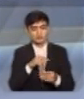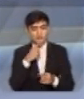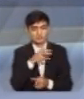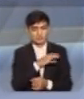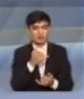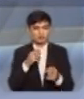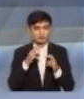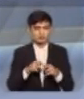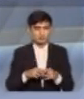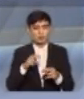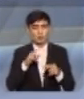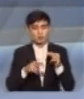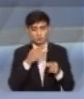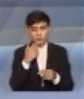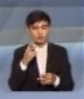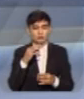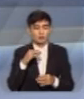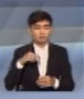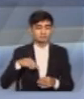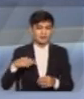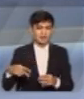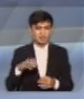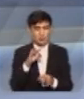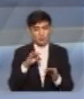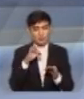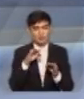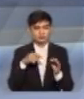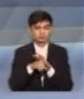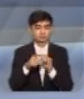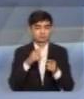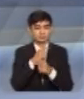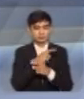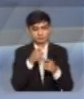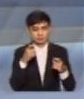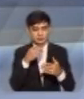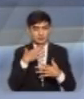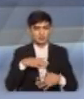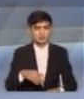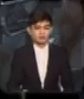Тергеу әлі аяқталмағандықтан өңір басшысы қылмыстық істің мән-жайын ашып айтпады.